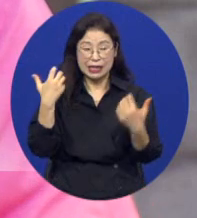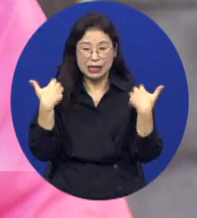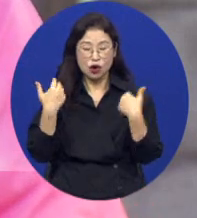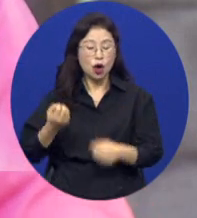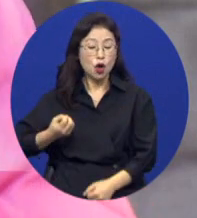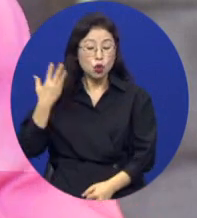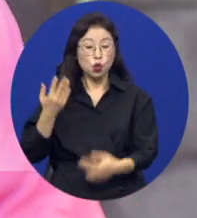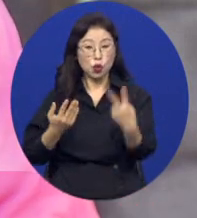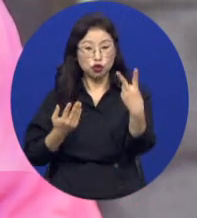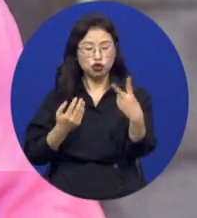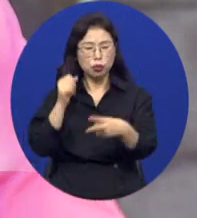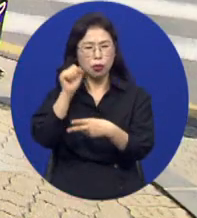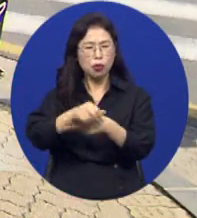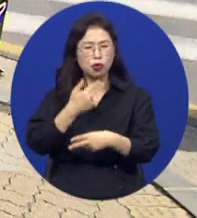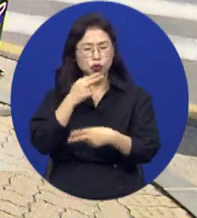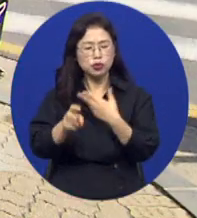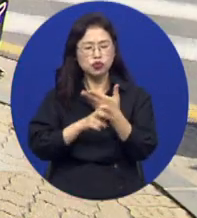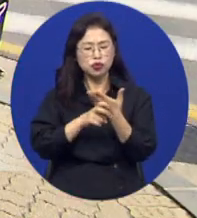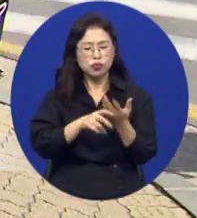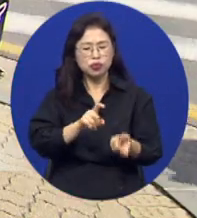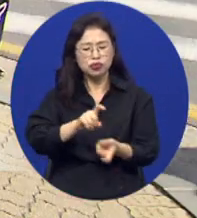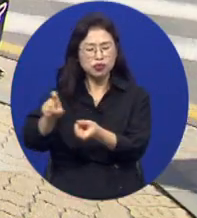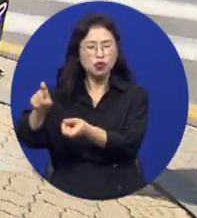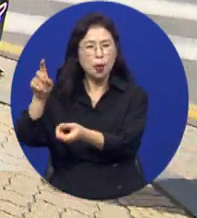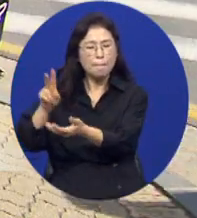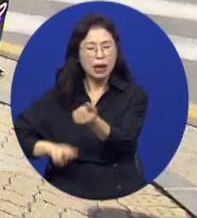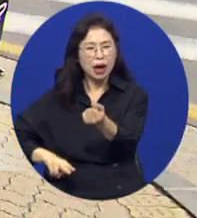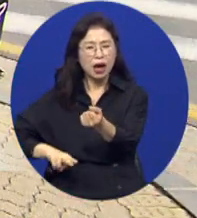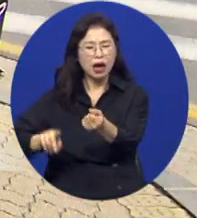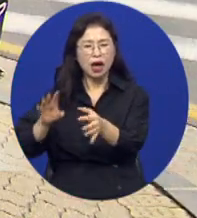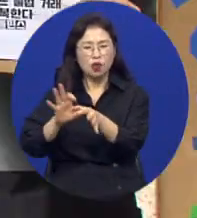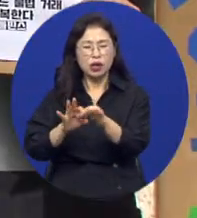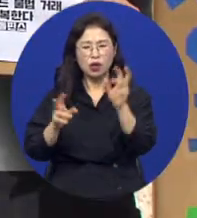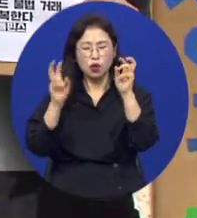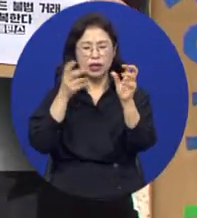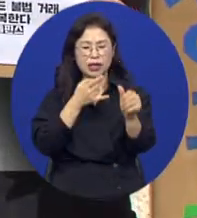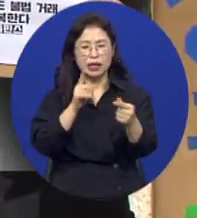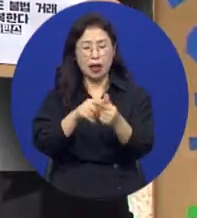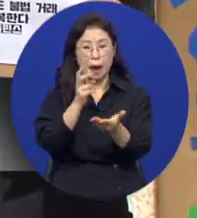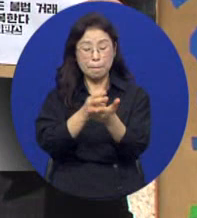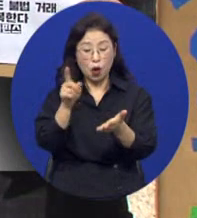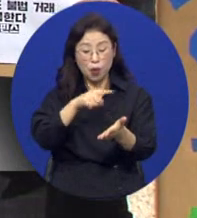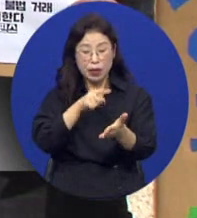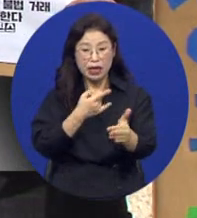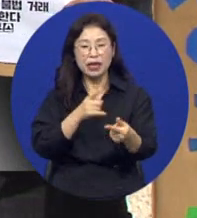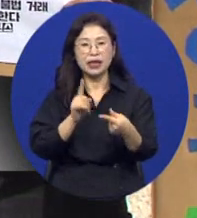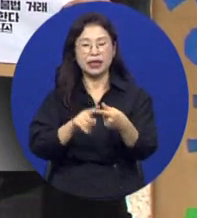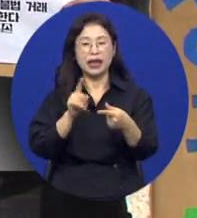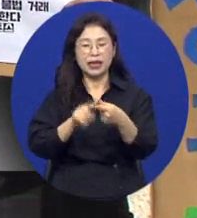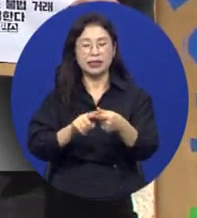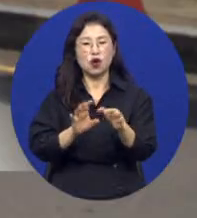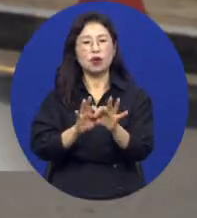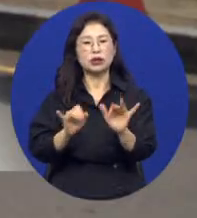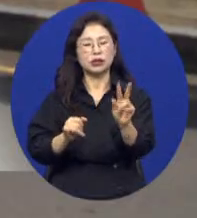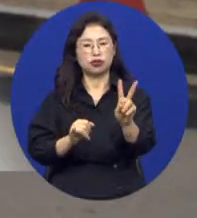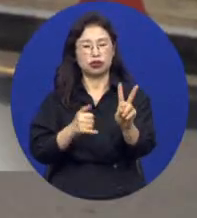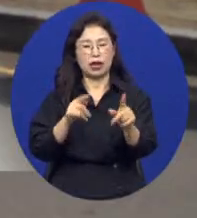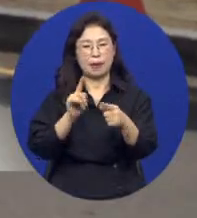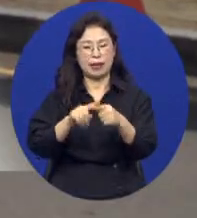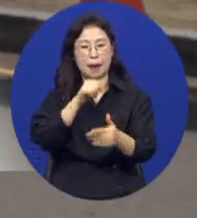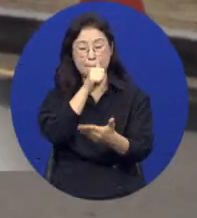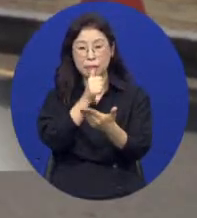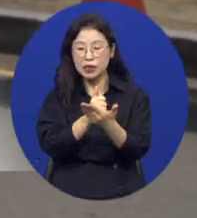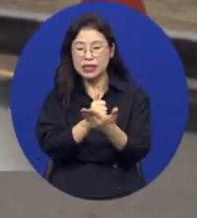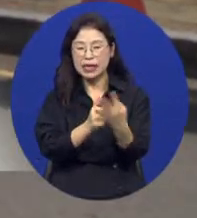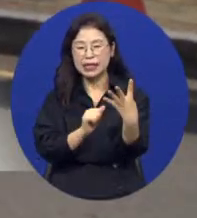큰 돌궐의 두 마리를 허가 없이 불법 유통한 혐의로 후반퍼시픽 리솜과 거제 씨월드 법인 각 관계자 두 명 등